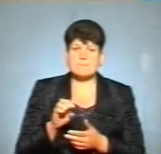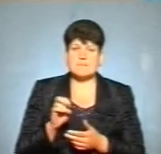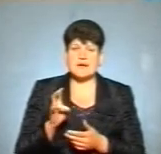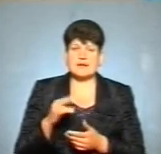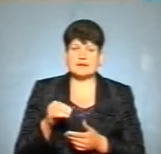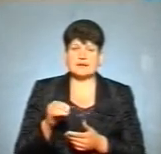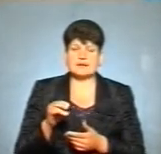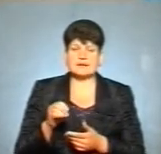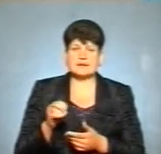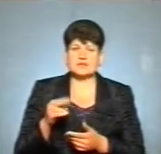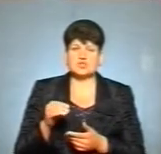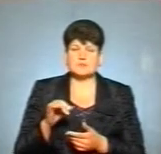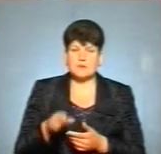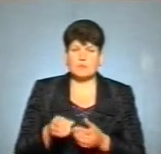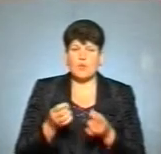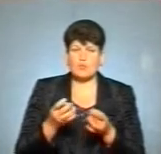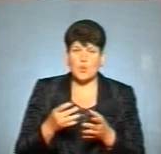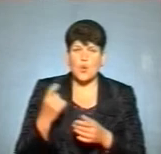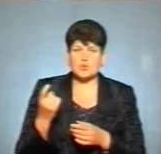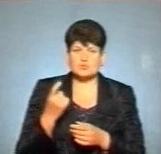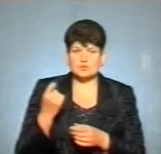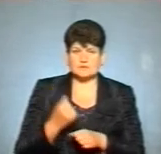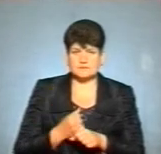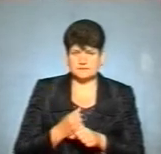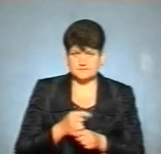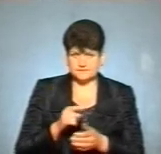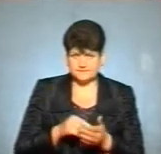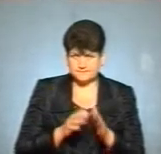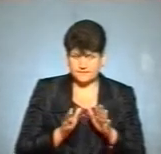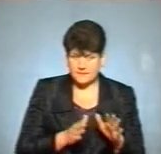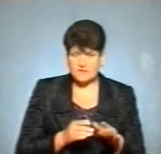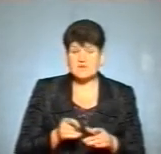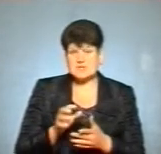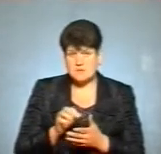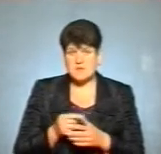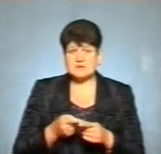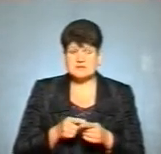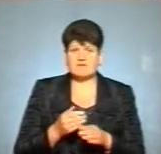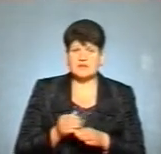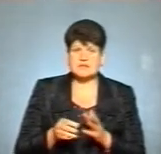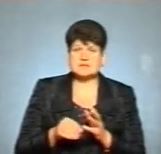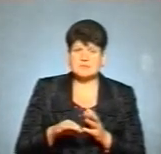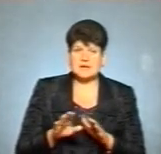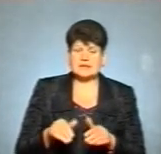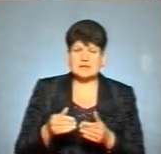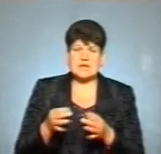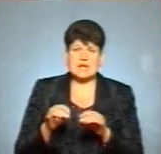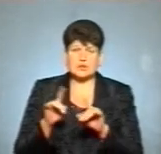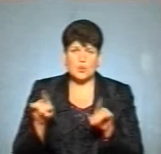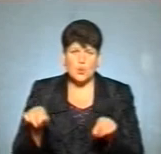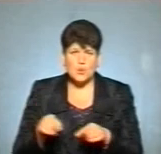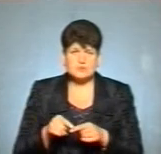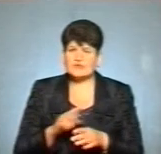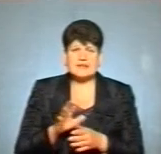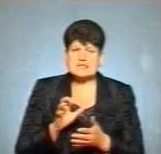займаються, ну, можна так сказати, по-простому господарською. Господарськими питаннями. Так, тобто вони займаються, це виділення землі, надання там певних дозволів, тобто вони